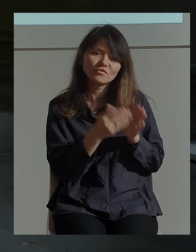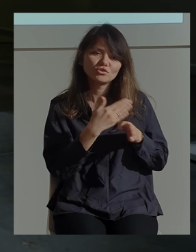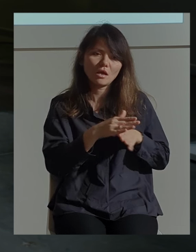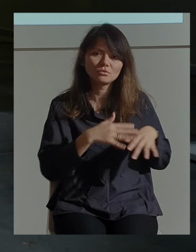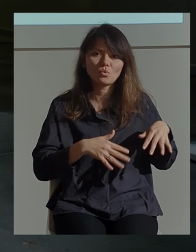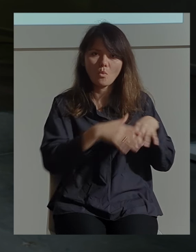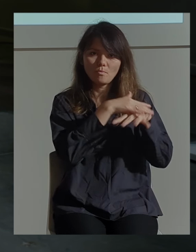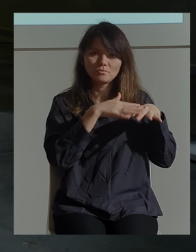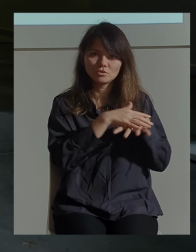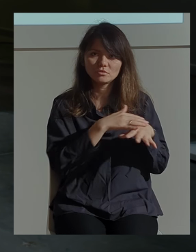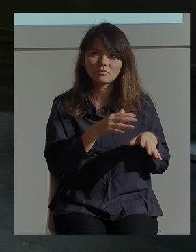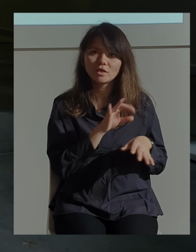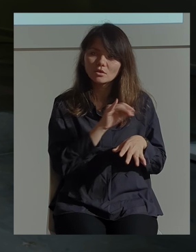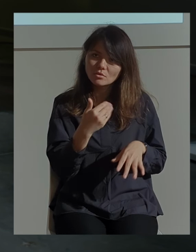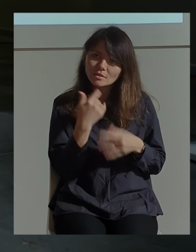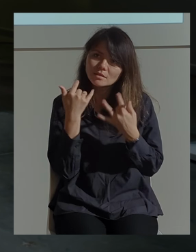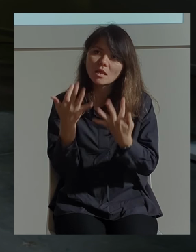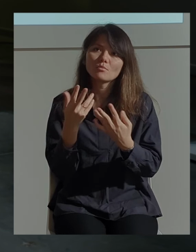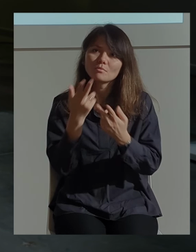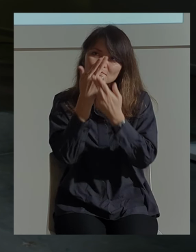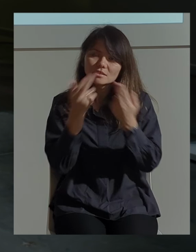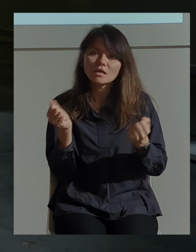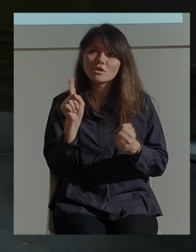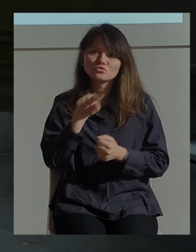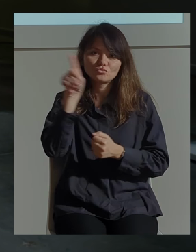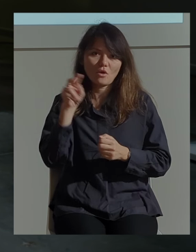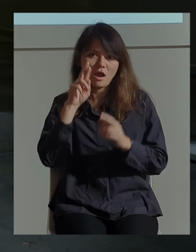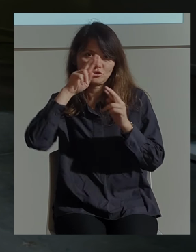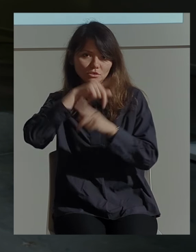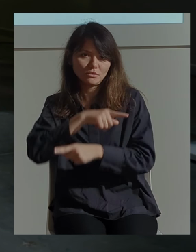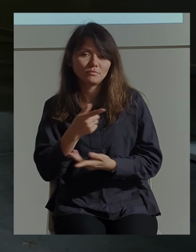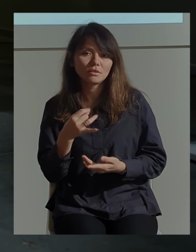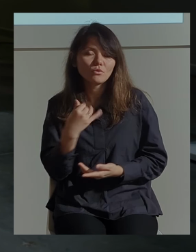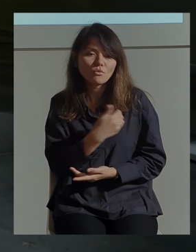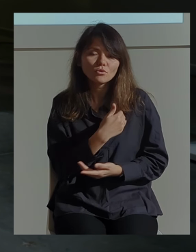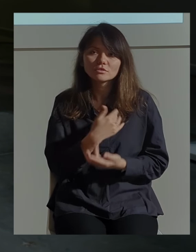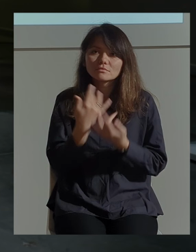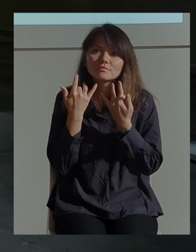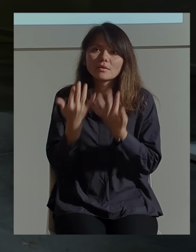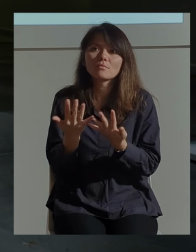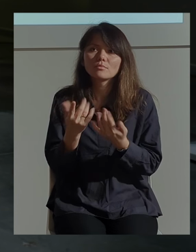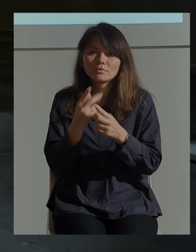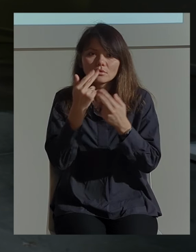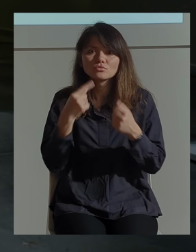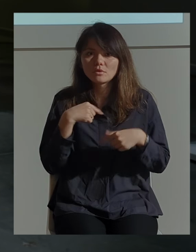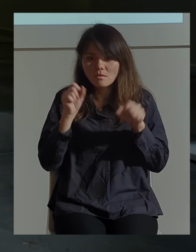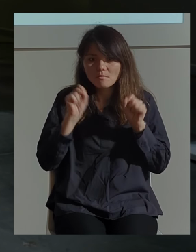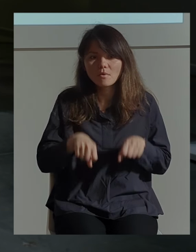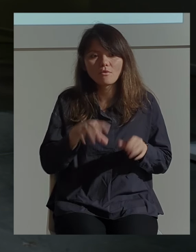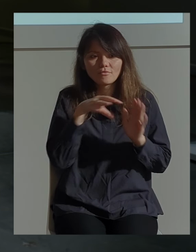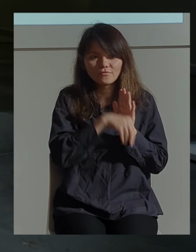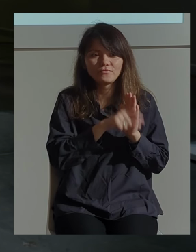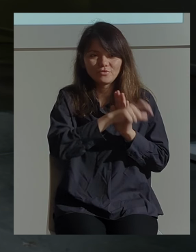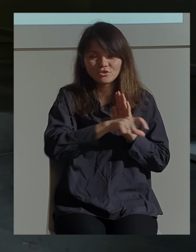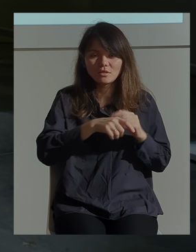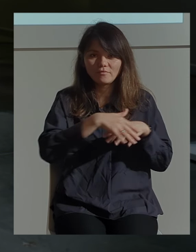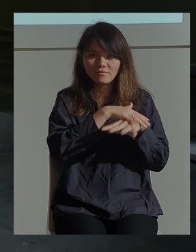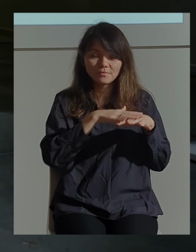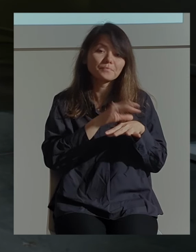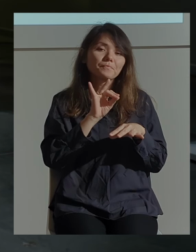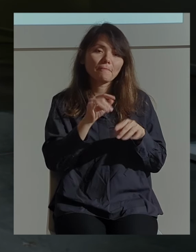признания ошибки требует признания и возможность Быть человеком среди людей и в общем это конечно